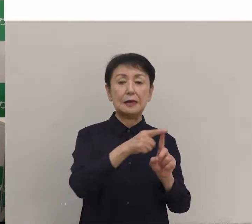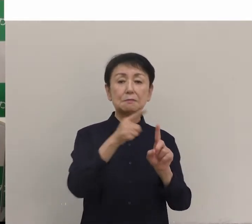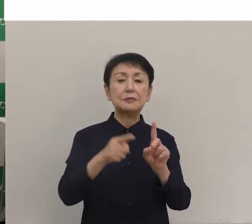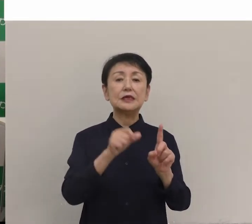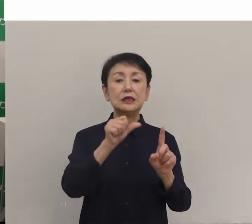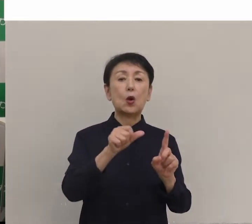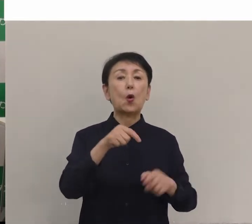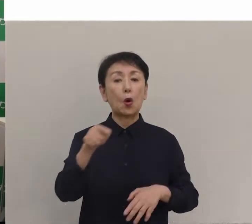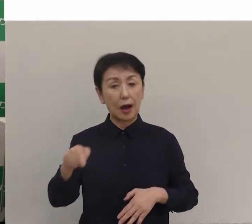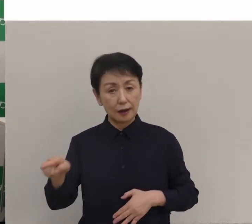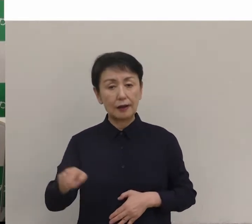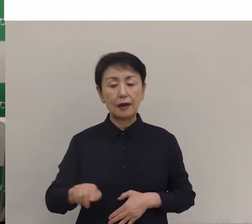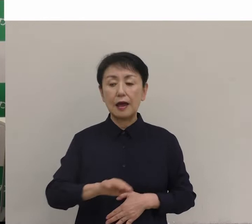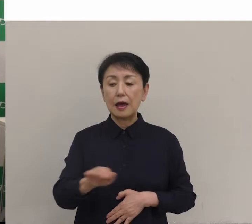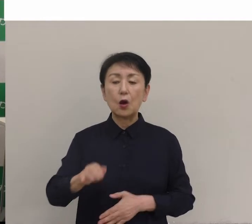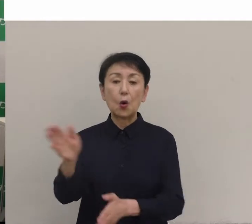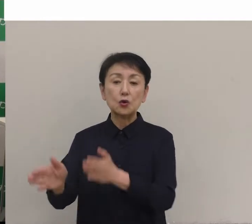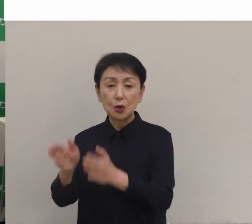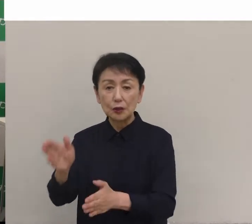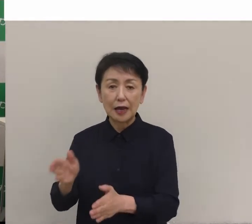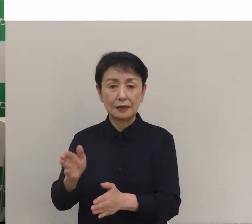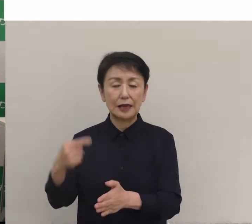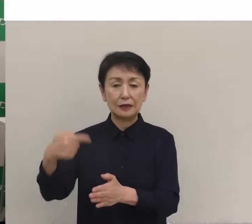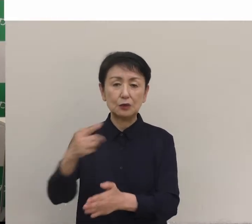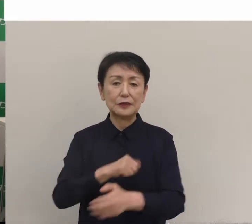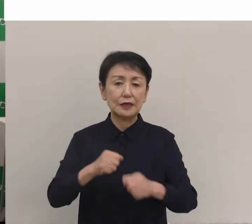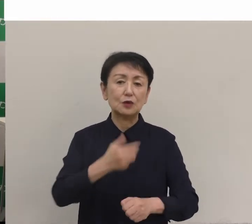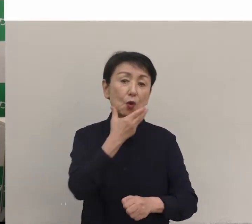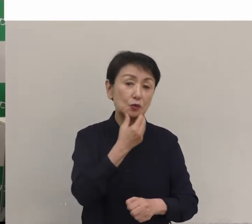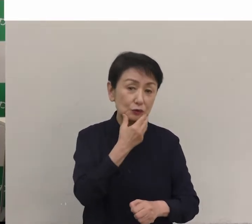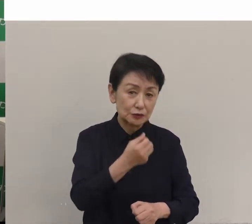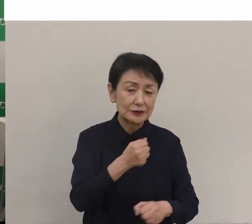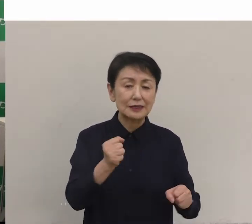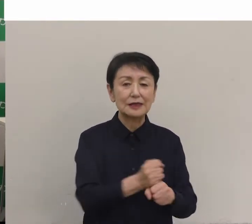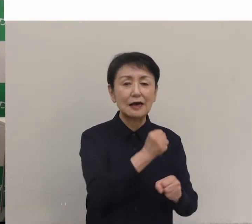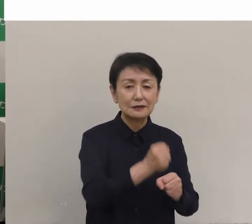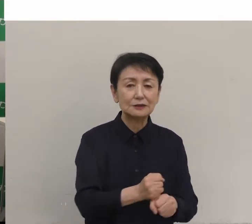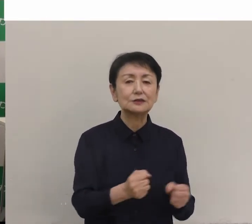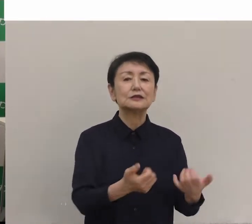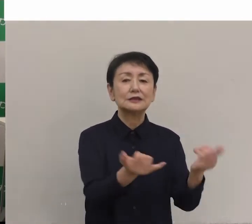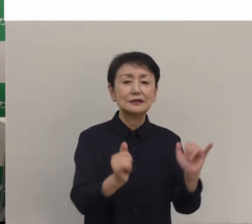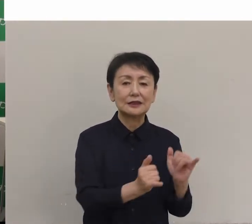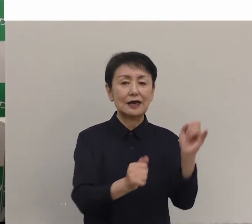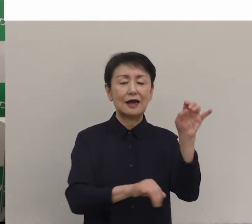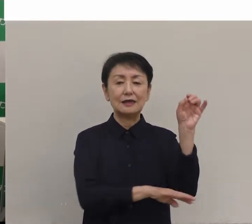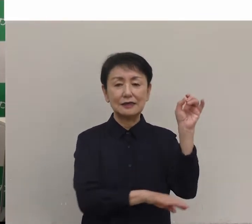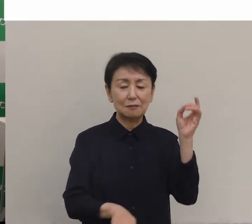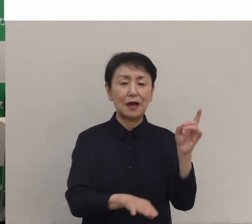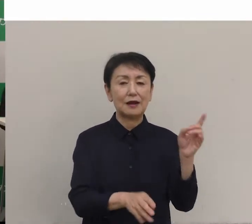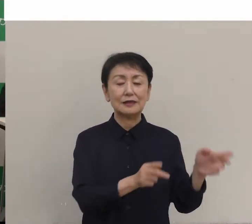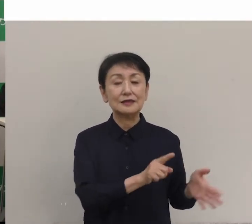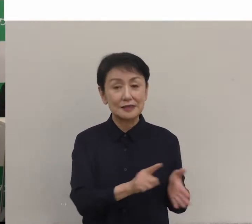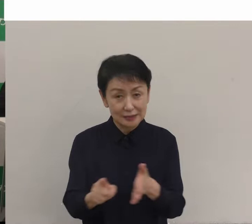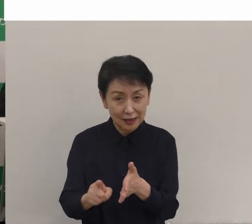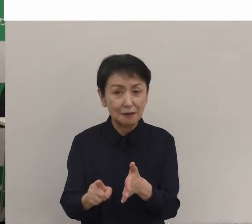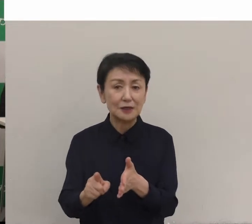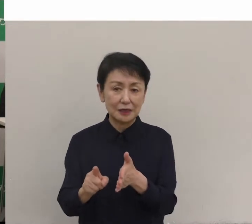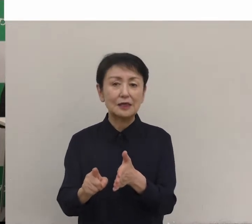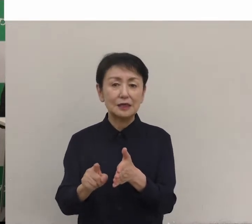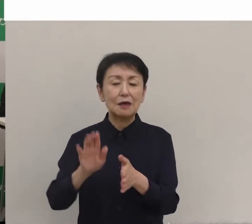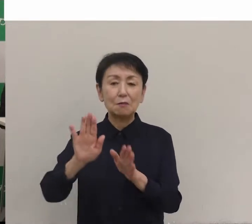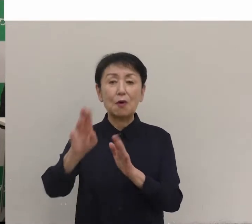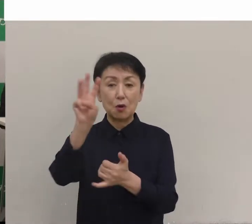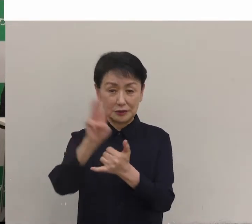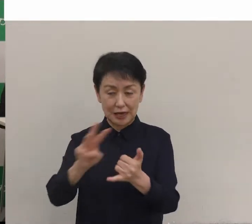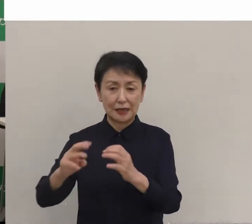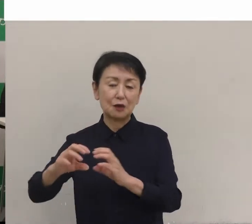になります。子育て、教育、健康福祉、産業、社会基盤整備、防災、コミュニティなど、個別の設問が